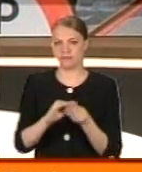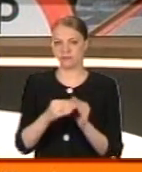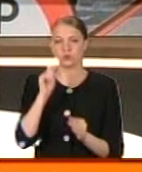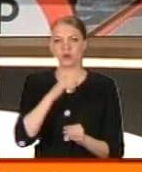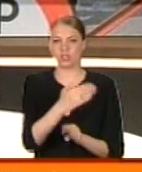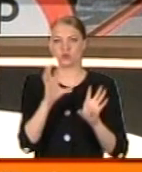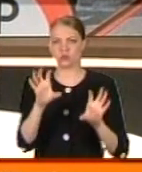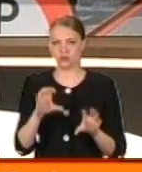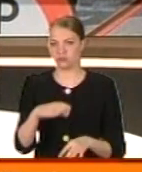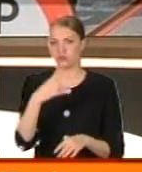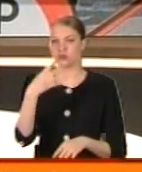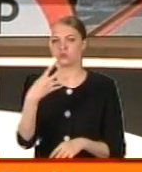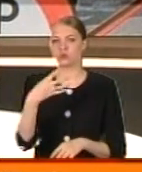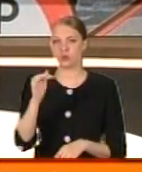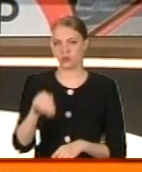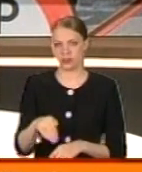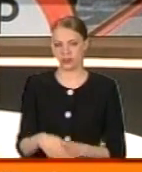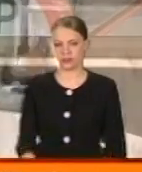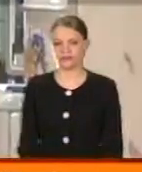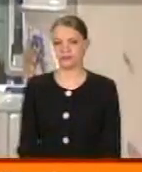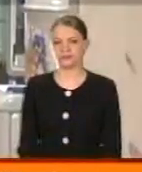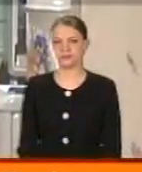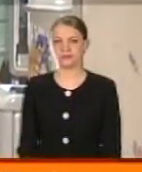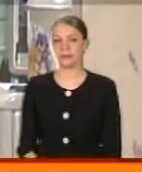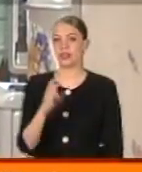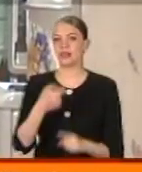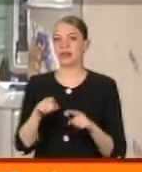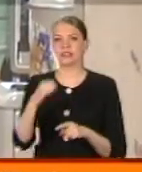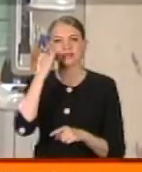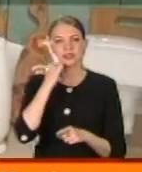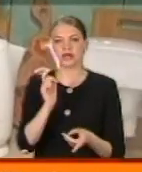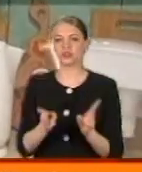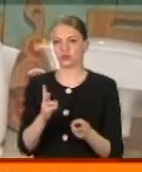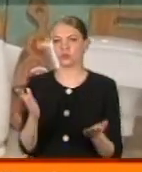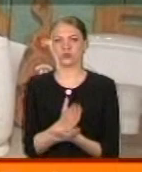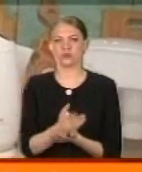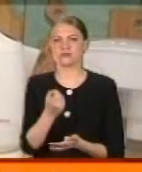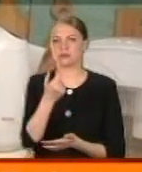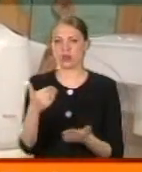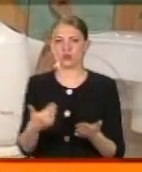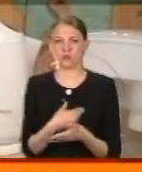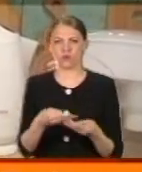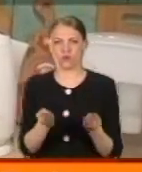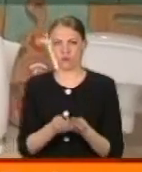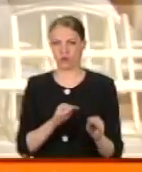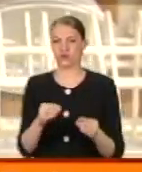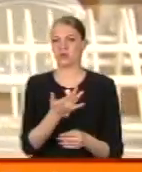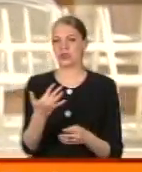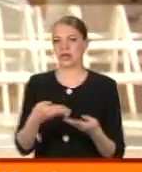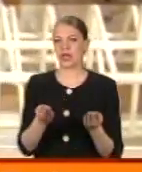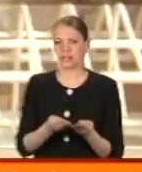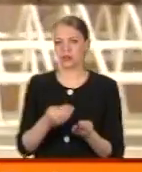українського законодавства, 40 тисяч. На цій старенькій кухні зовсім мало нового посуду. Кілька